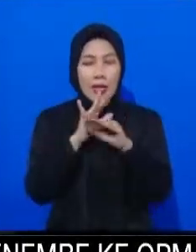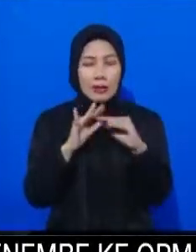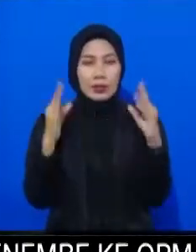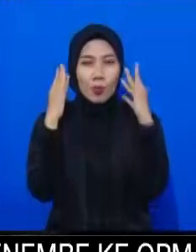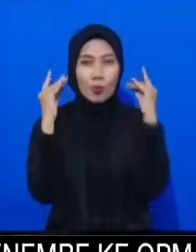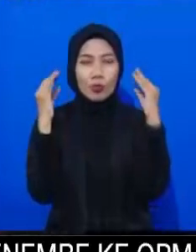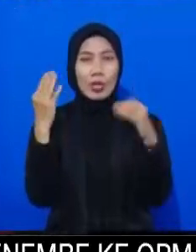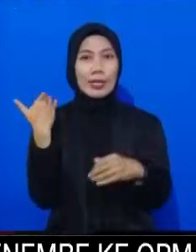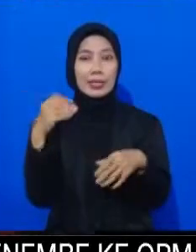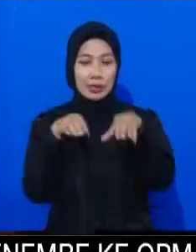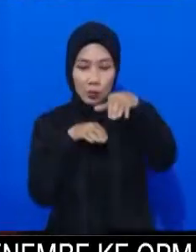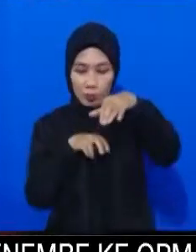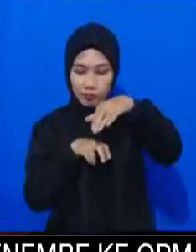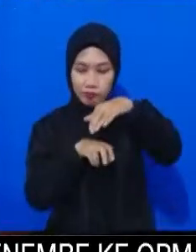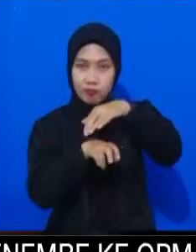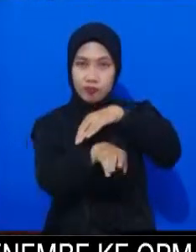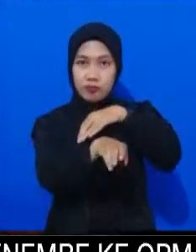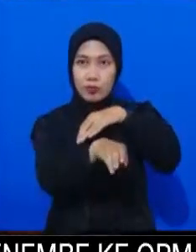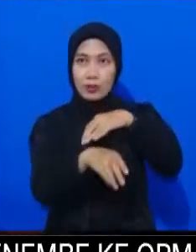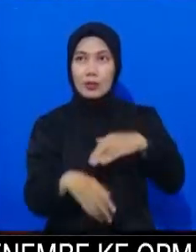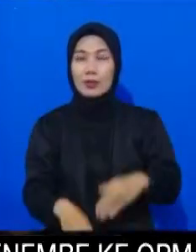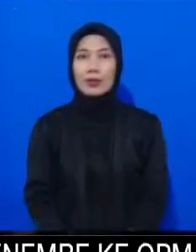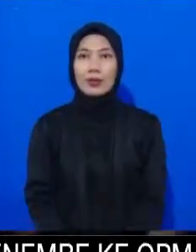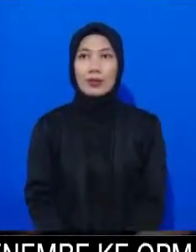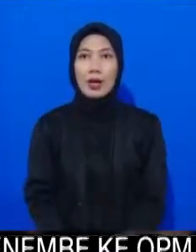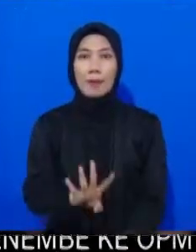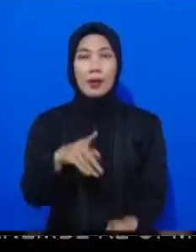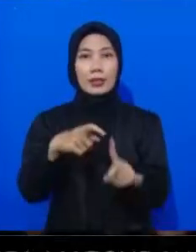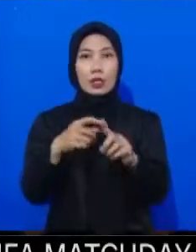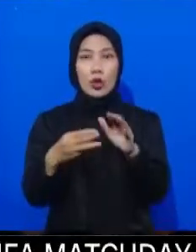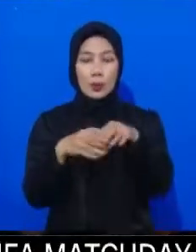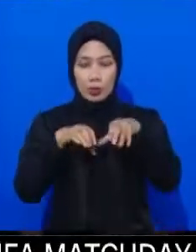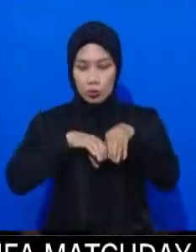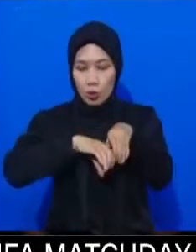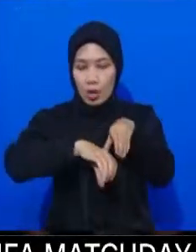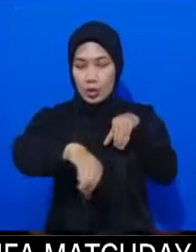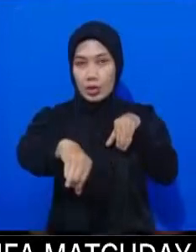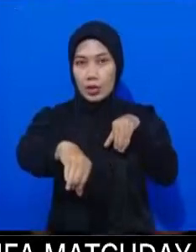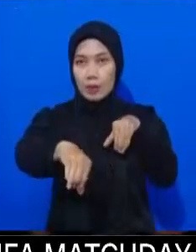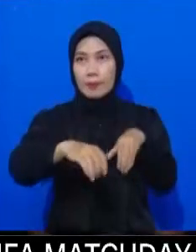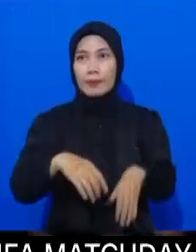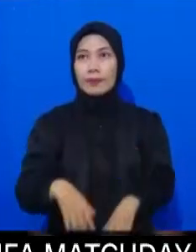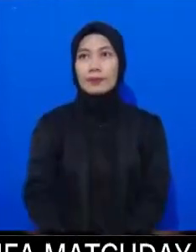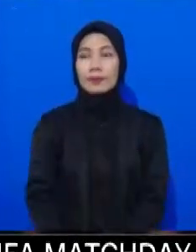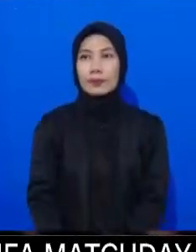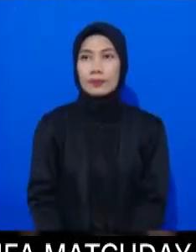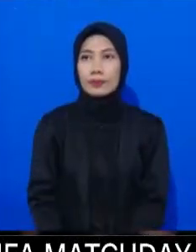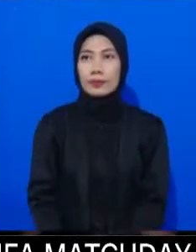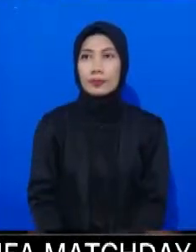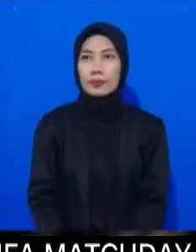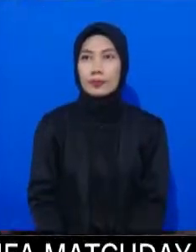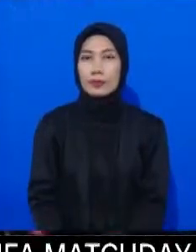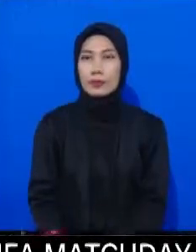juga ada terowongan, 13 terowongan, 4 km panjang, yang terpanjang terowongan yang ke-6 juga nggak